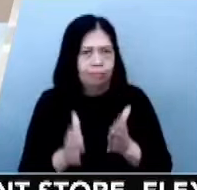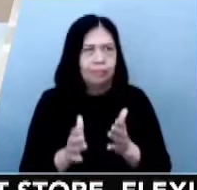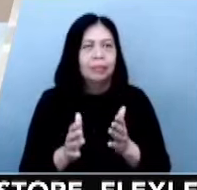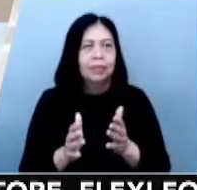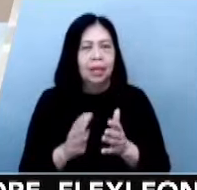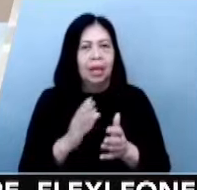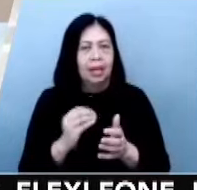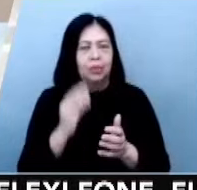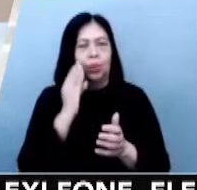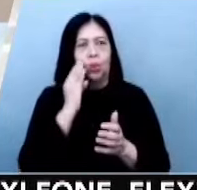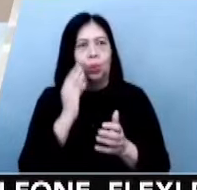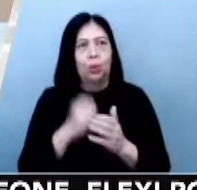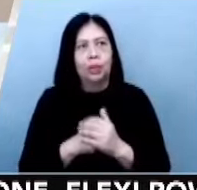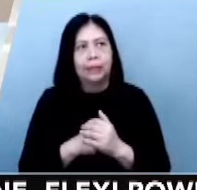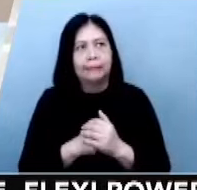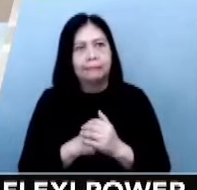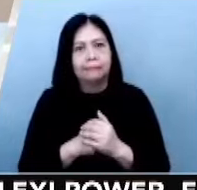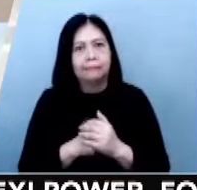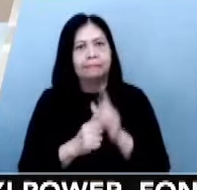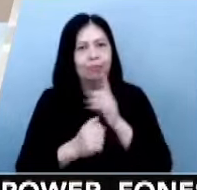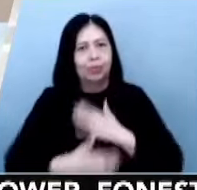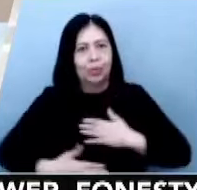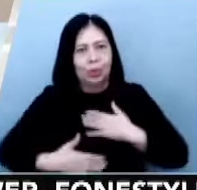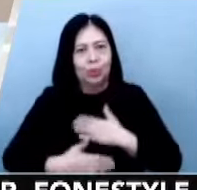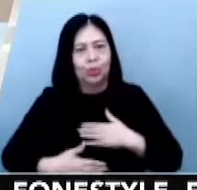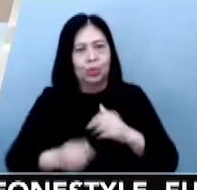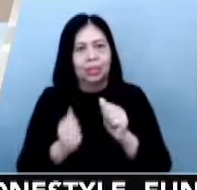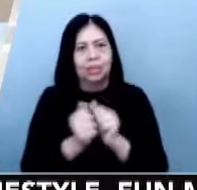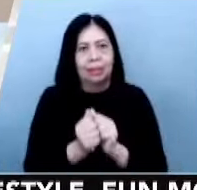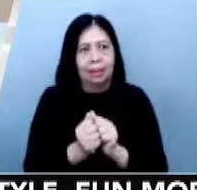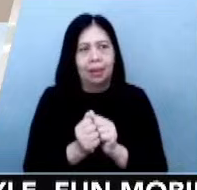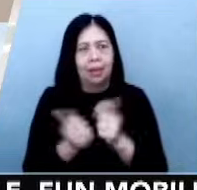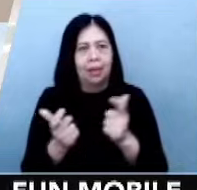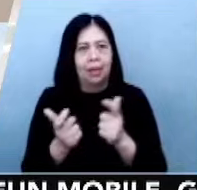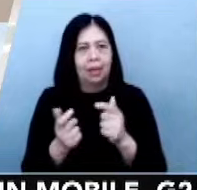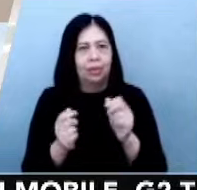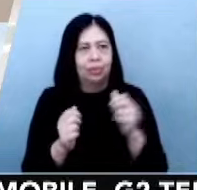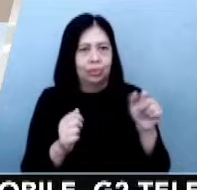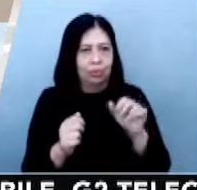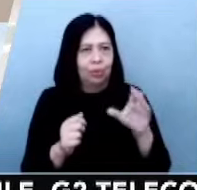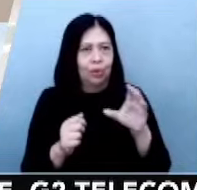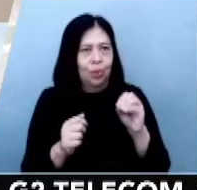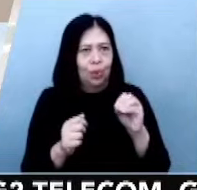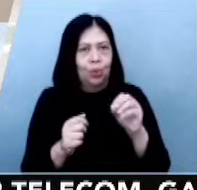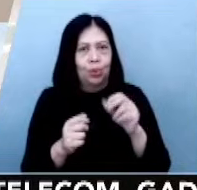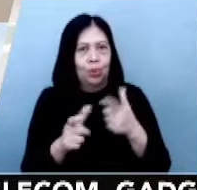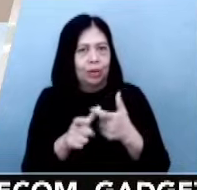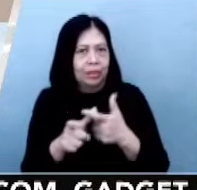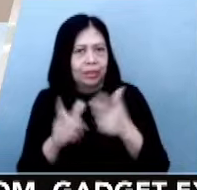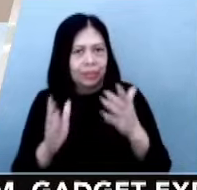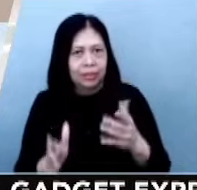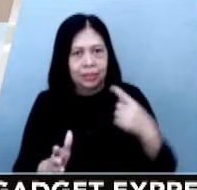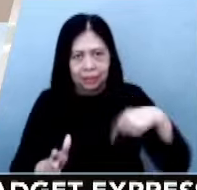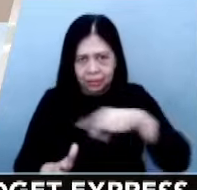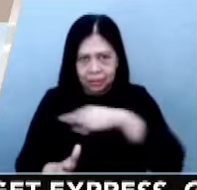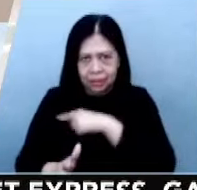na mag-e-enjoy siya kasama yung co-runners namin.